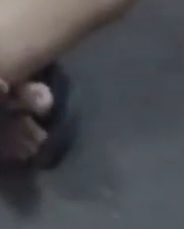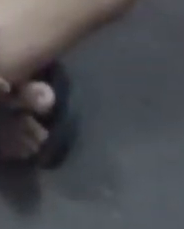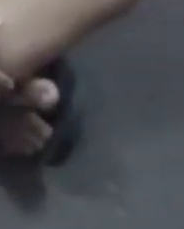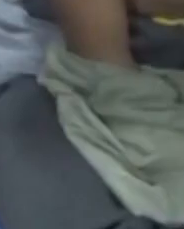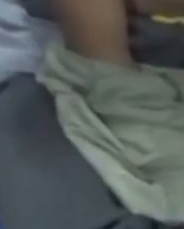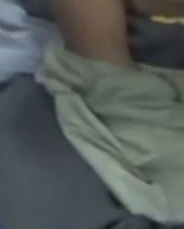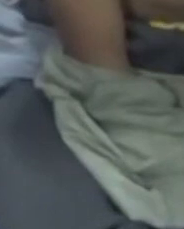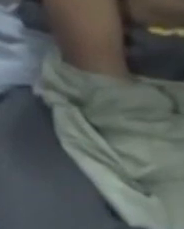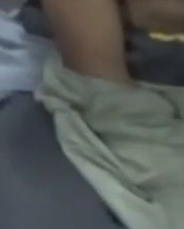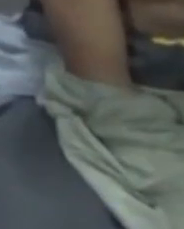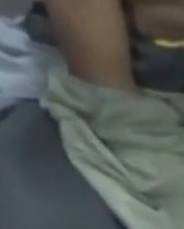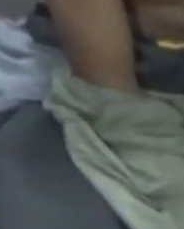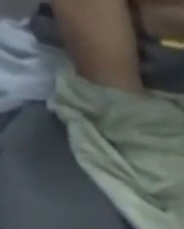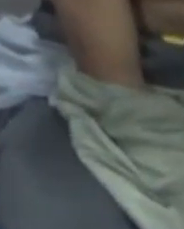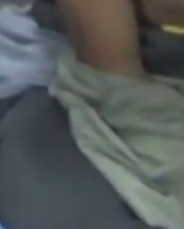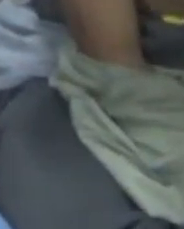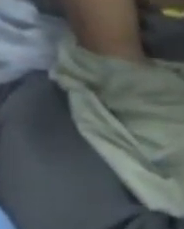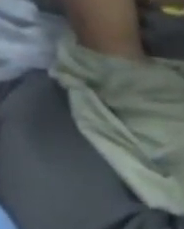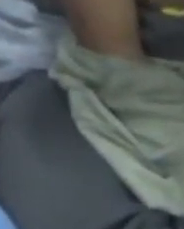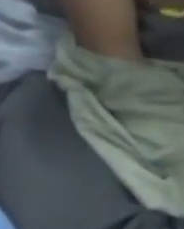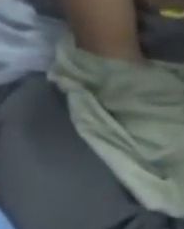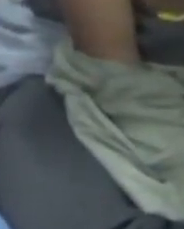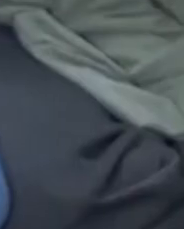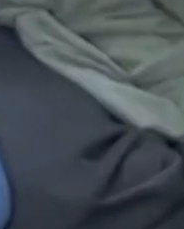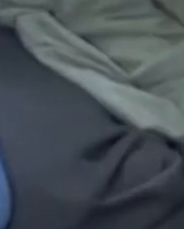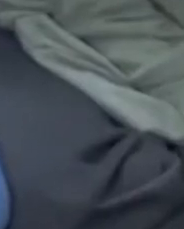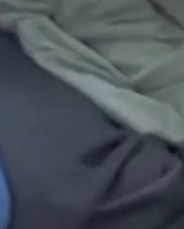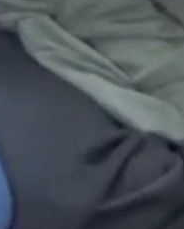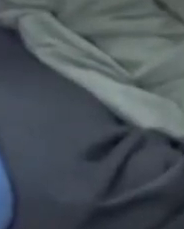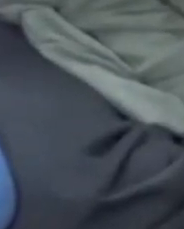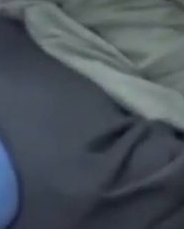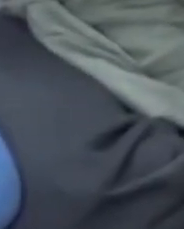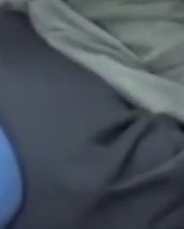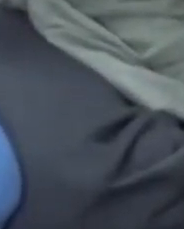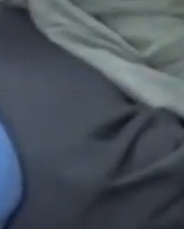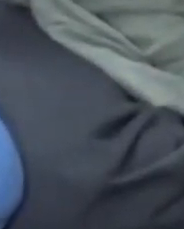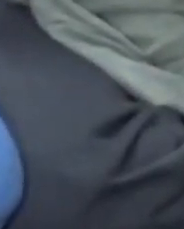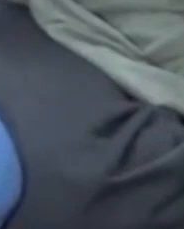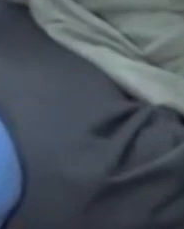aja diduga juga terlibat kasus pembegalan pengendara di Jalan Raya No